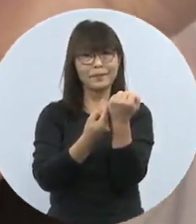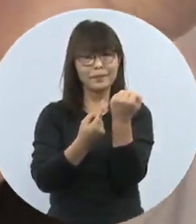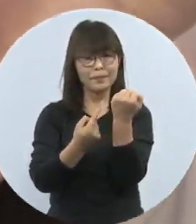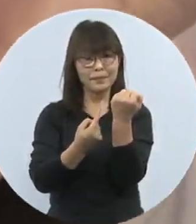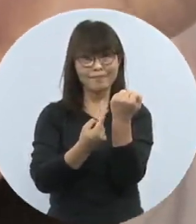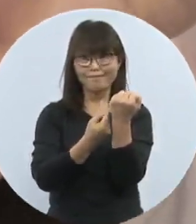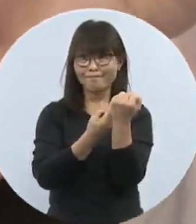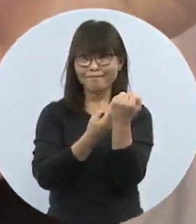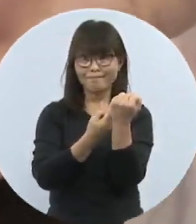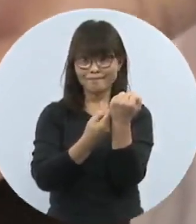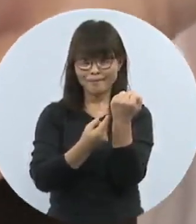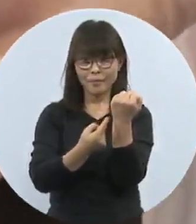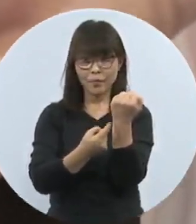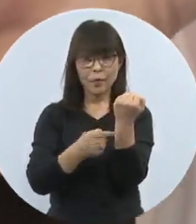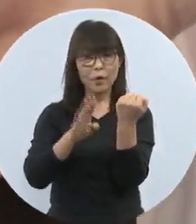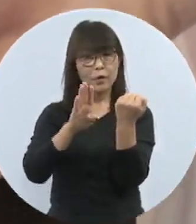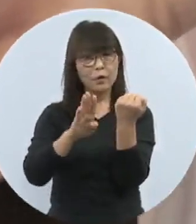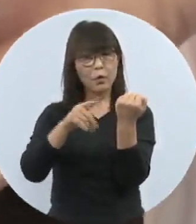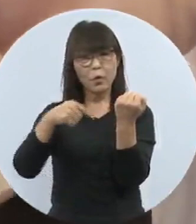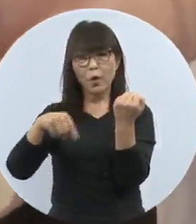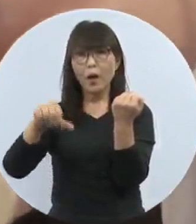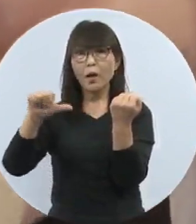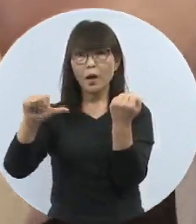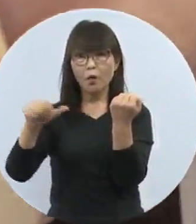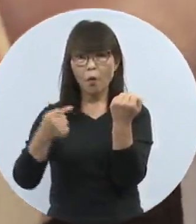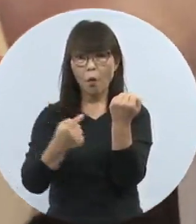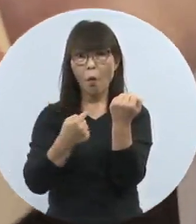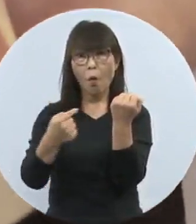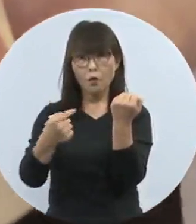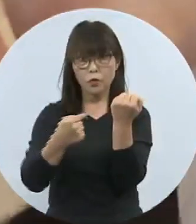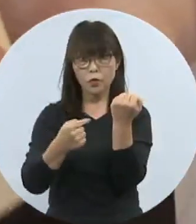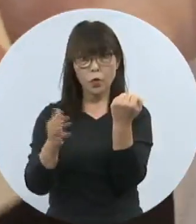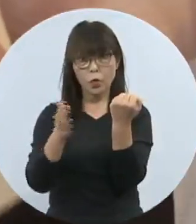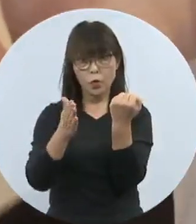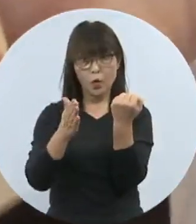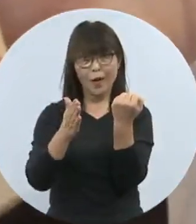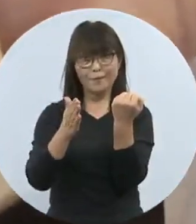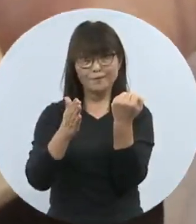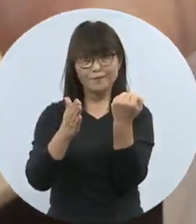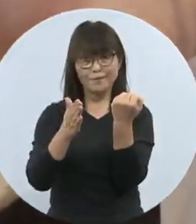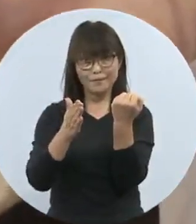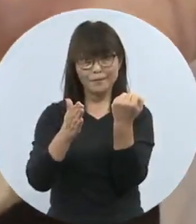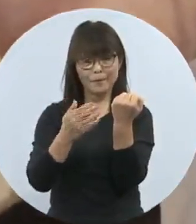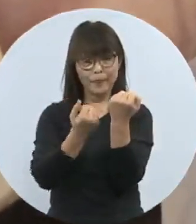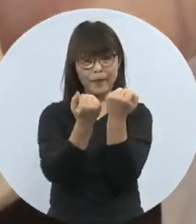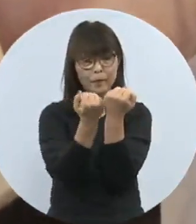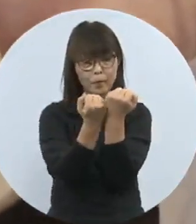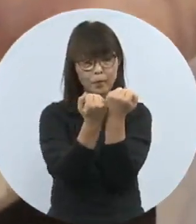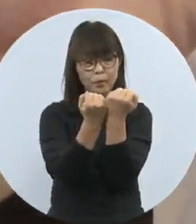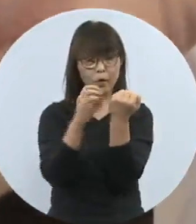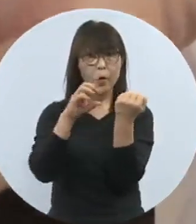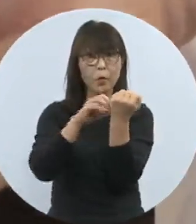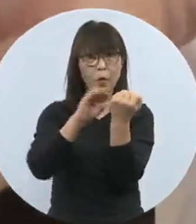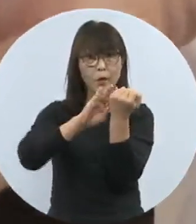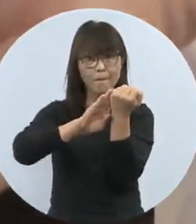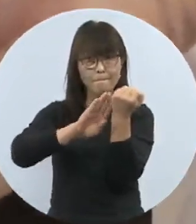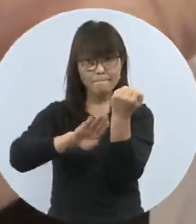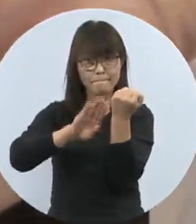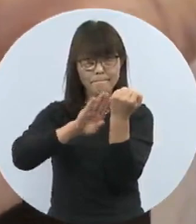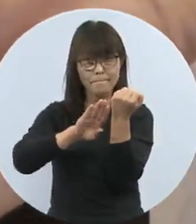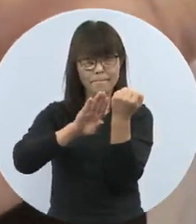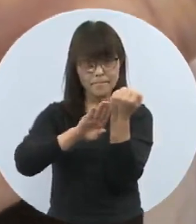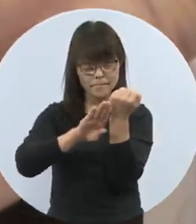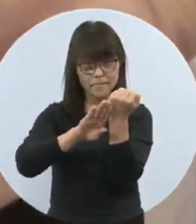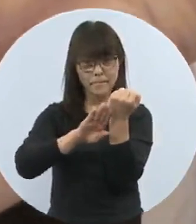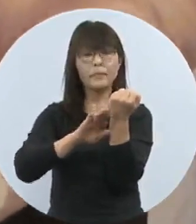体4往復から5往復ぐらい、して歯の間の汚れを取るような